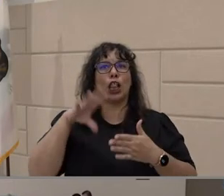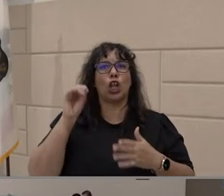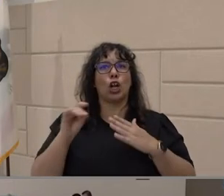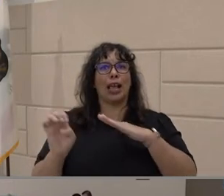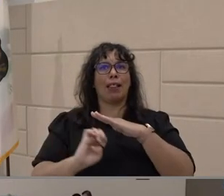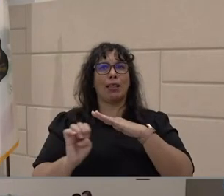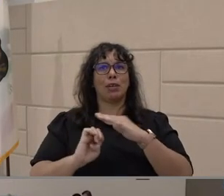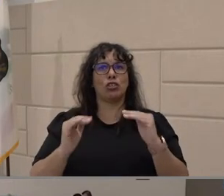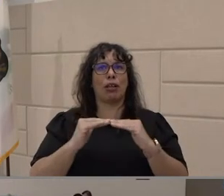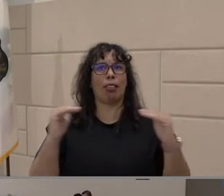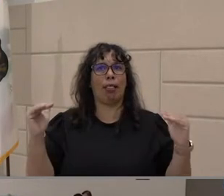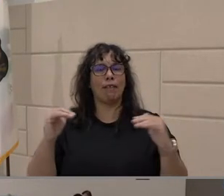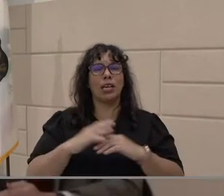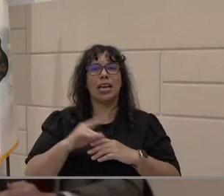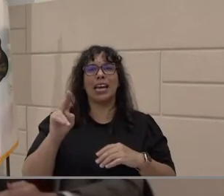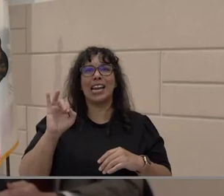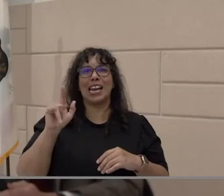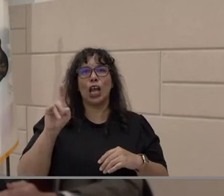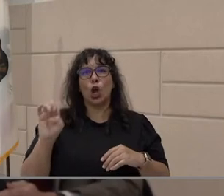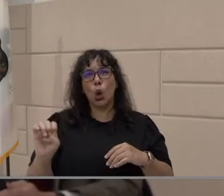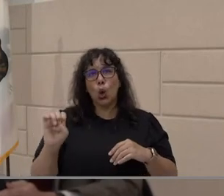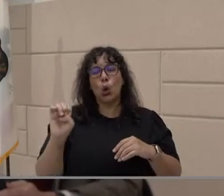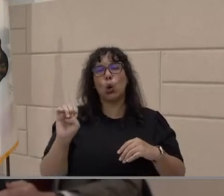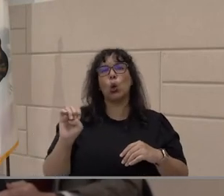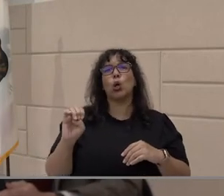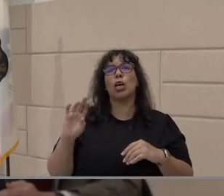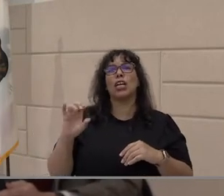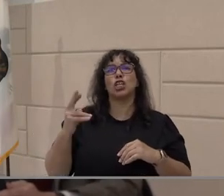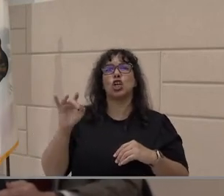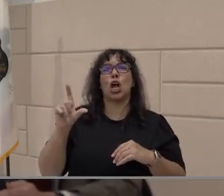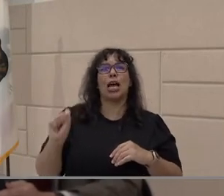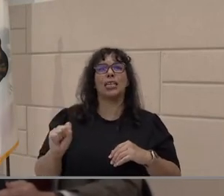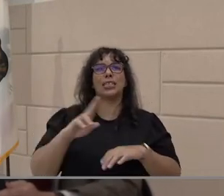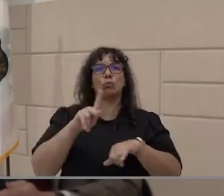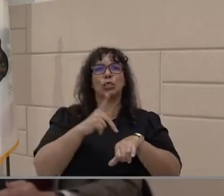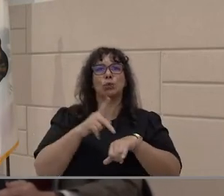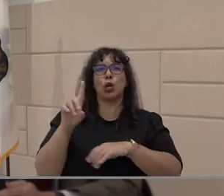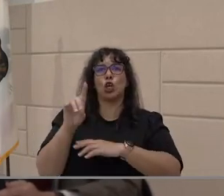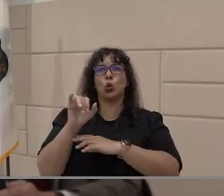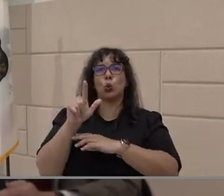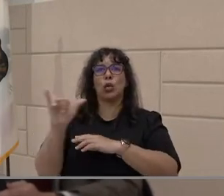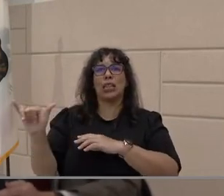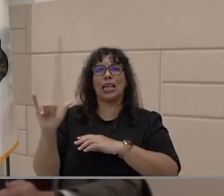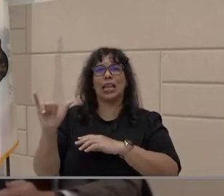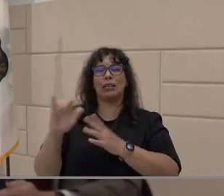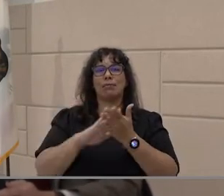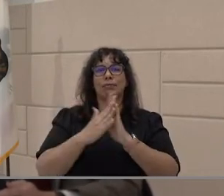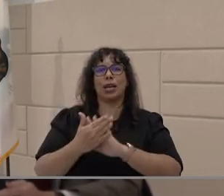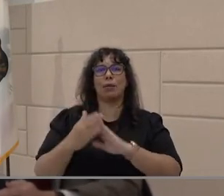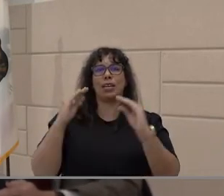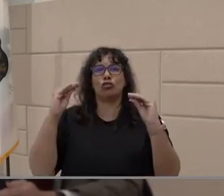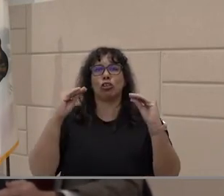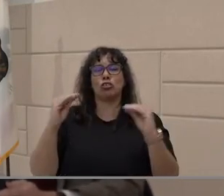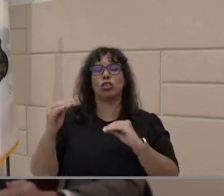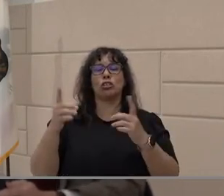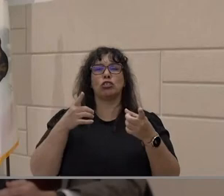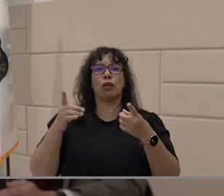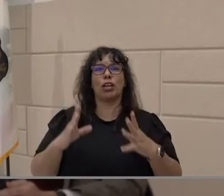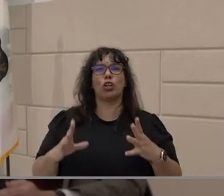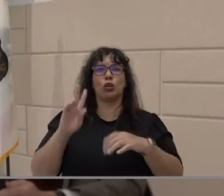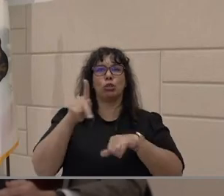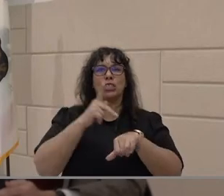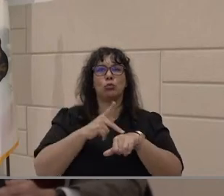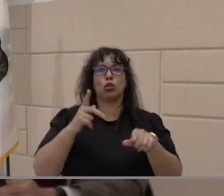នៅសាលាបឋមសិក្សា Minical Holton Child ធ្វើជានាយកសាលារៀនធ្វើជាអ្នកដឹក